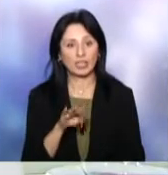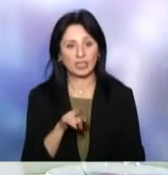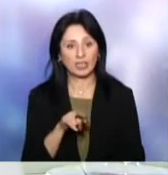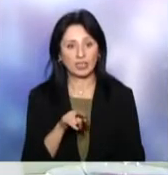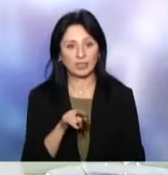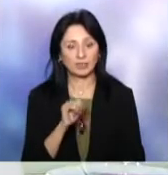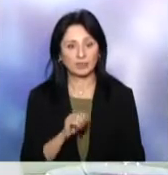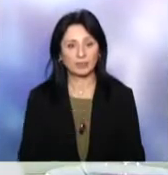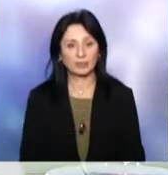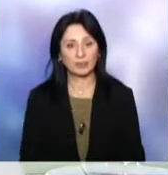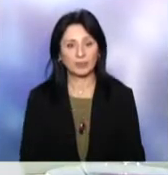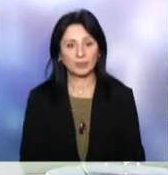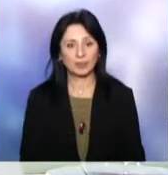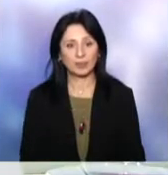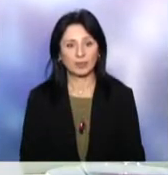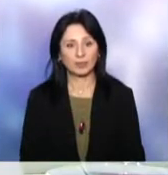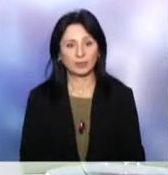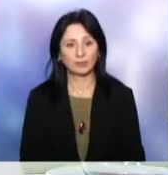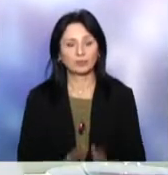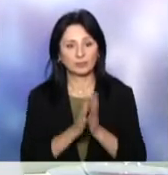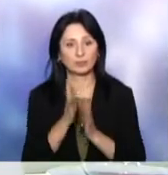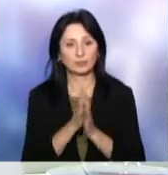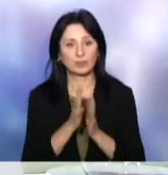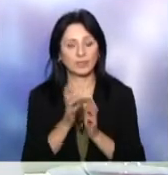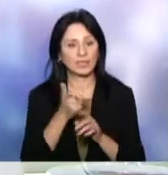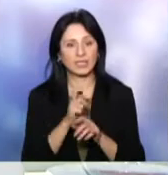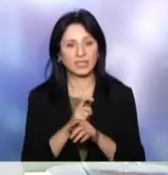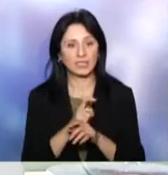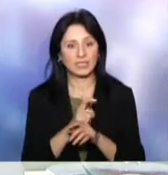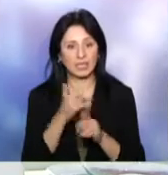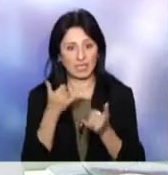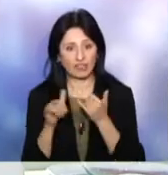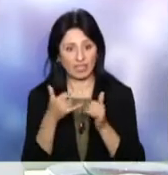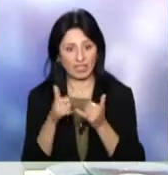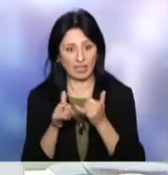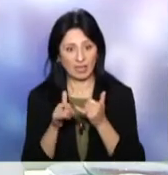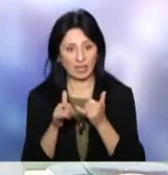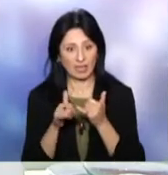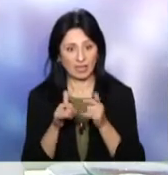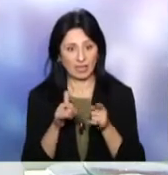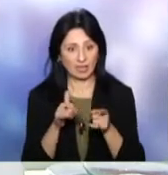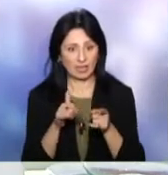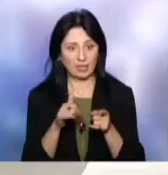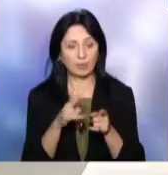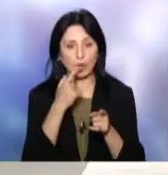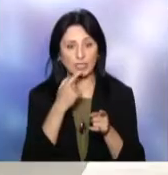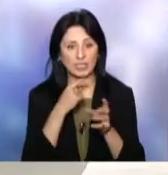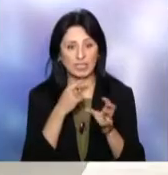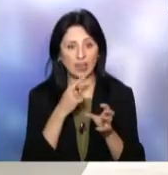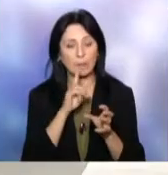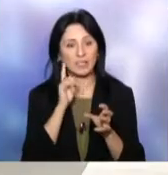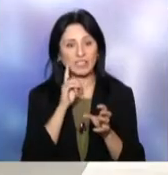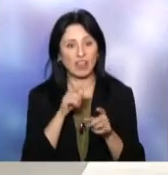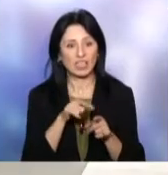წინამორბედი ნივთიერებები, რომელიც მცენარეულ პროდუქტებში ძალიან ყვითელ ნარინჯისფერ, მოწითალო და